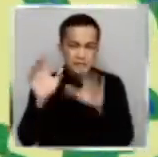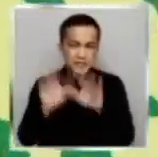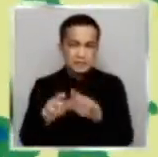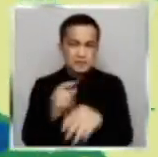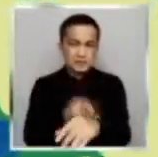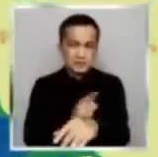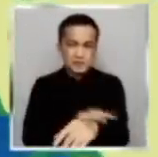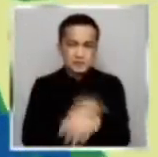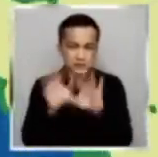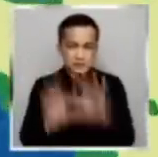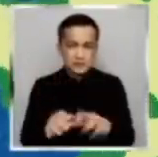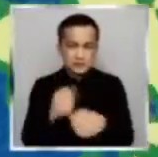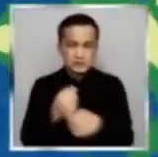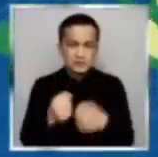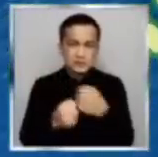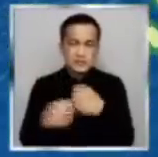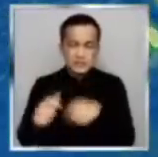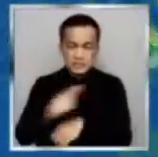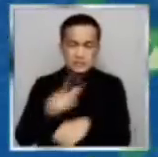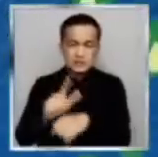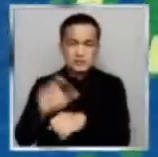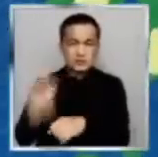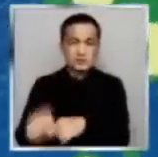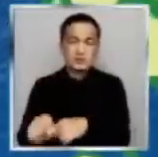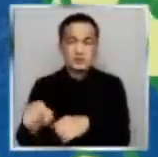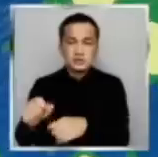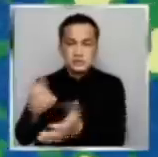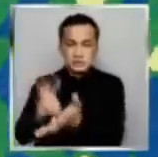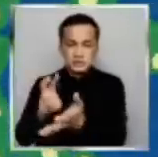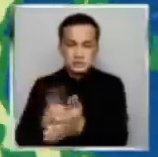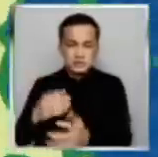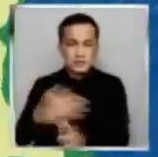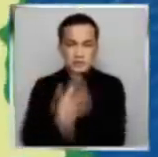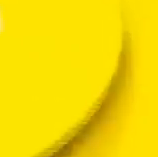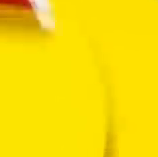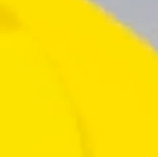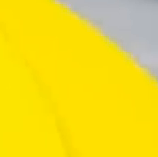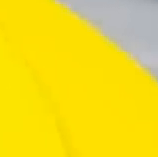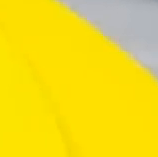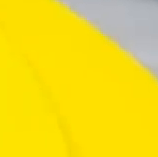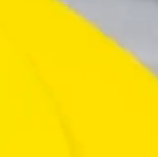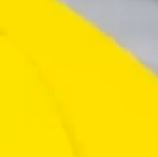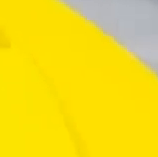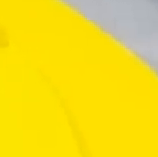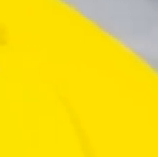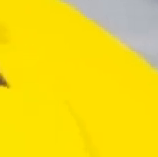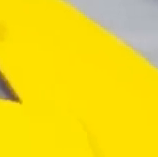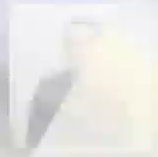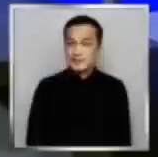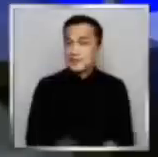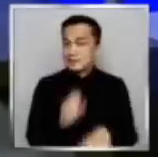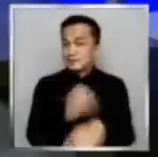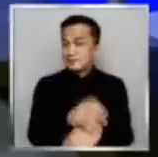Cotabato, Lanao del Sur at ilang bahagi ng Davao Region. Chika in a minute!